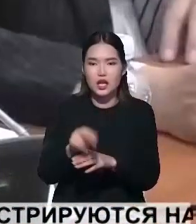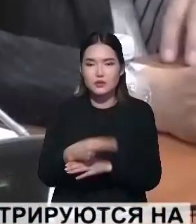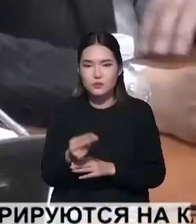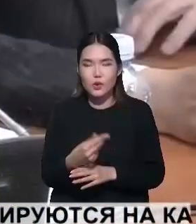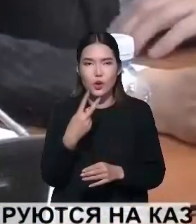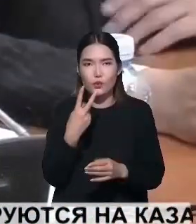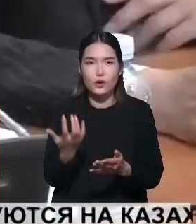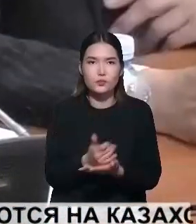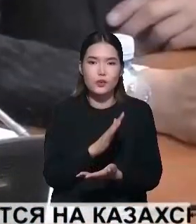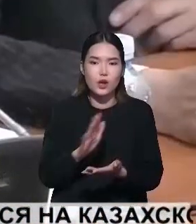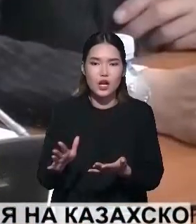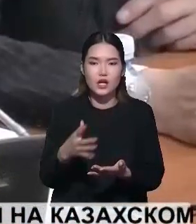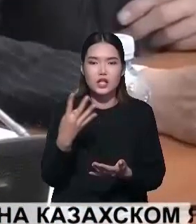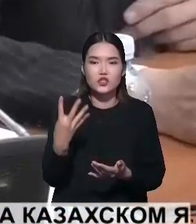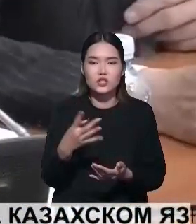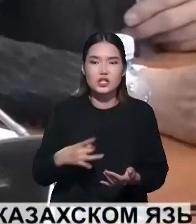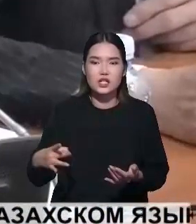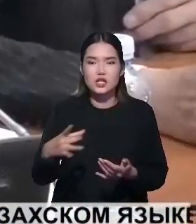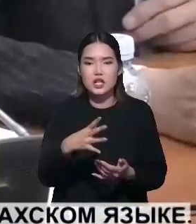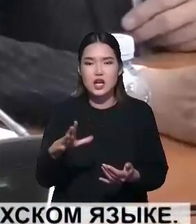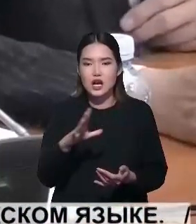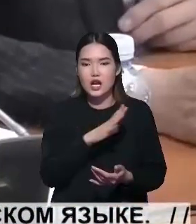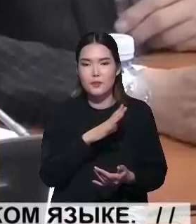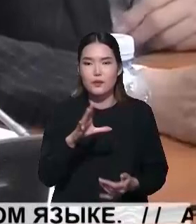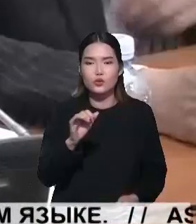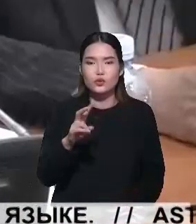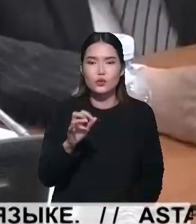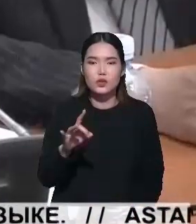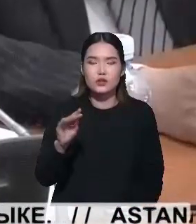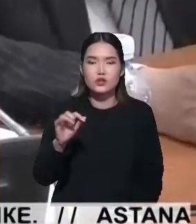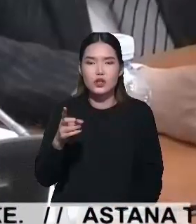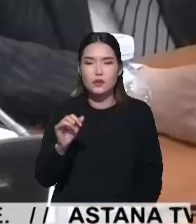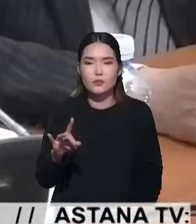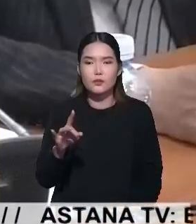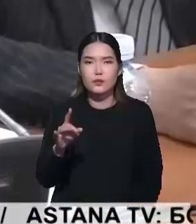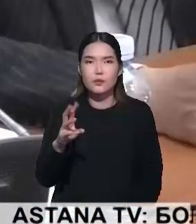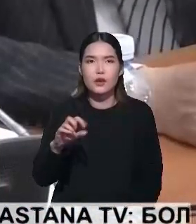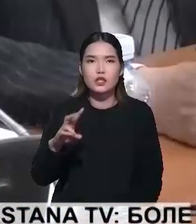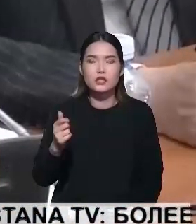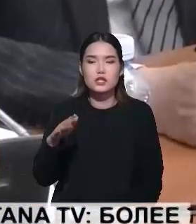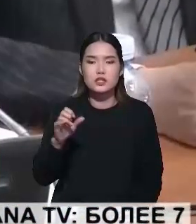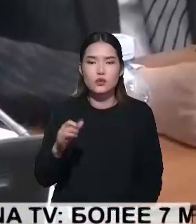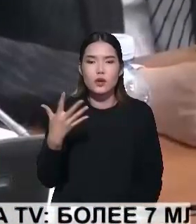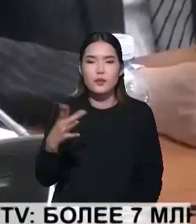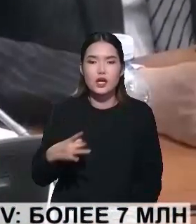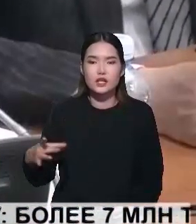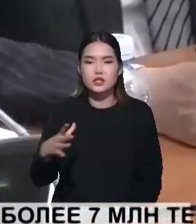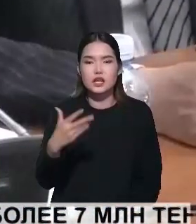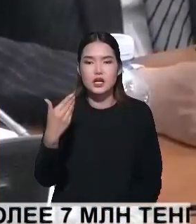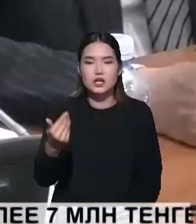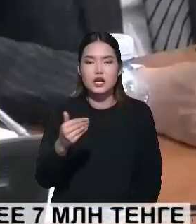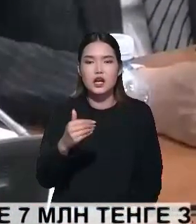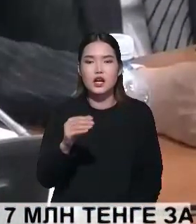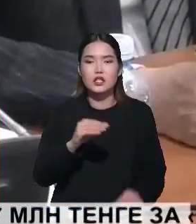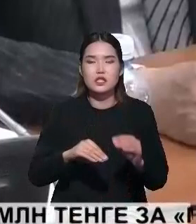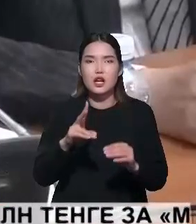так. 4 региона создали ВКО: Шажамбыл, Кызылорда, Мангистау. 5 регионов не создали, по